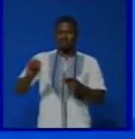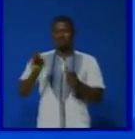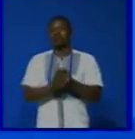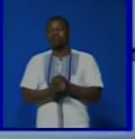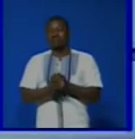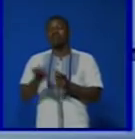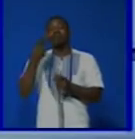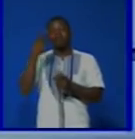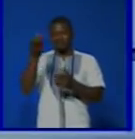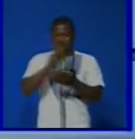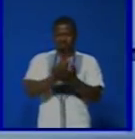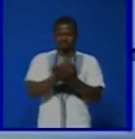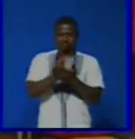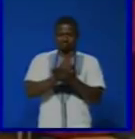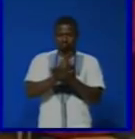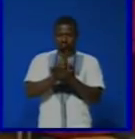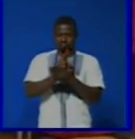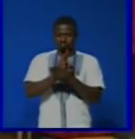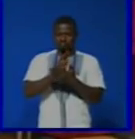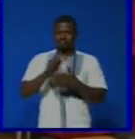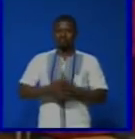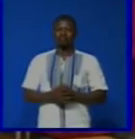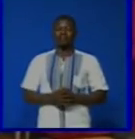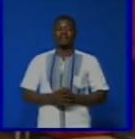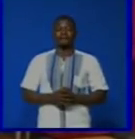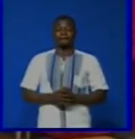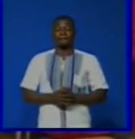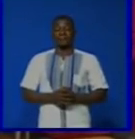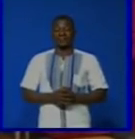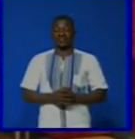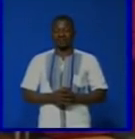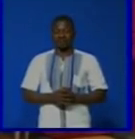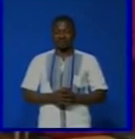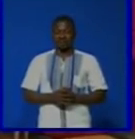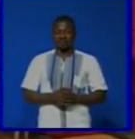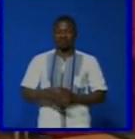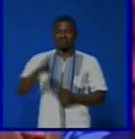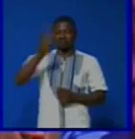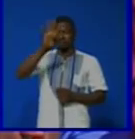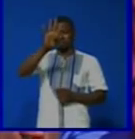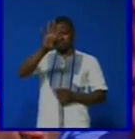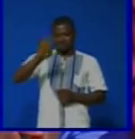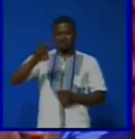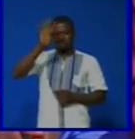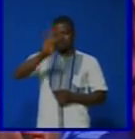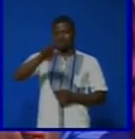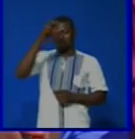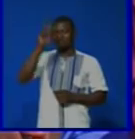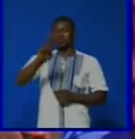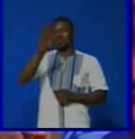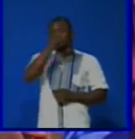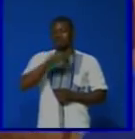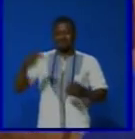Sié d'Hilarienne, Maxime Zongo. Au nombre de 442, ces nouveaux diplômés sont